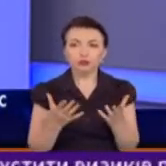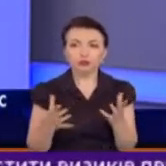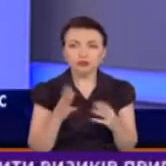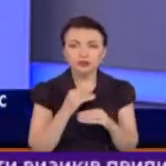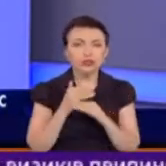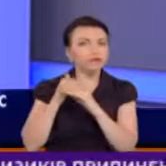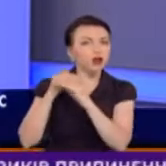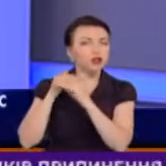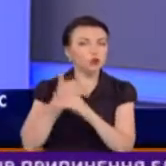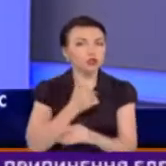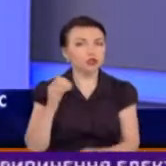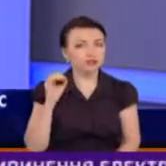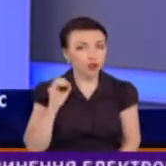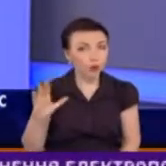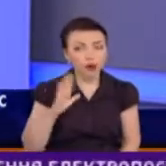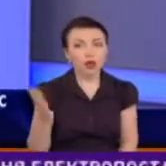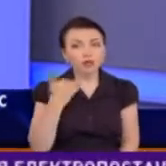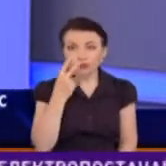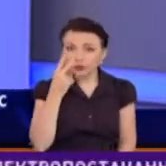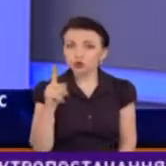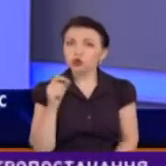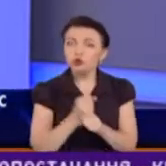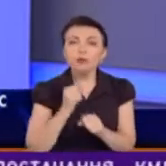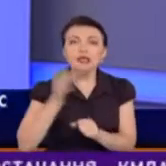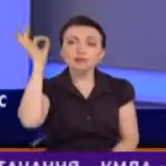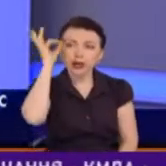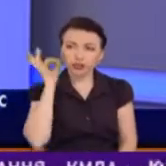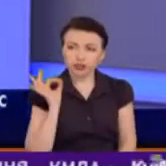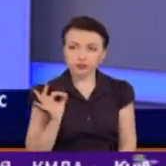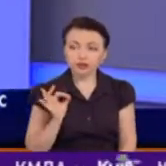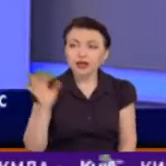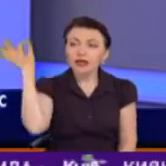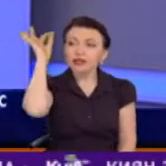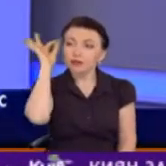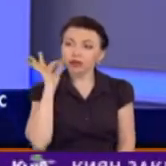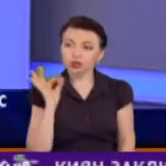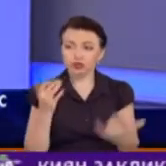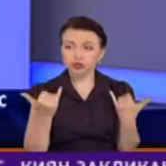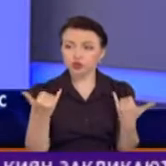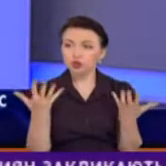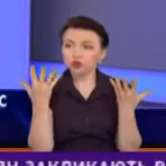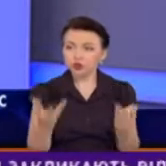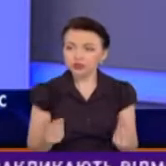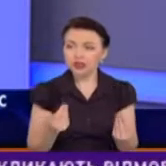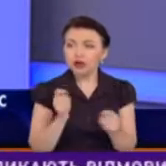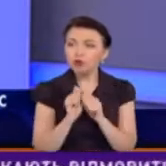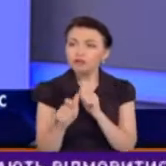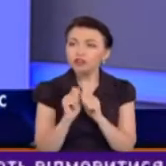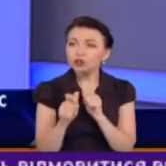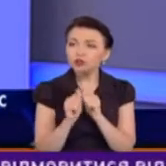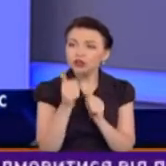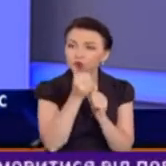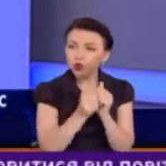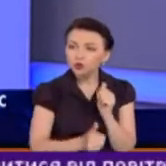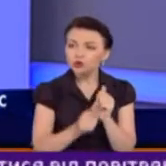на Європу, так, то давайте подивимося, що зробила Німеччина. Німеччина на сьогоднішній день профінансувала